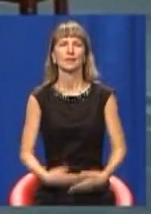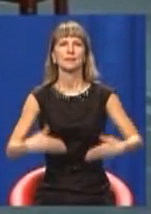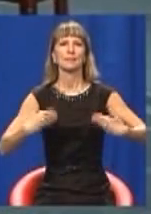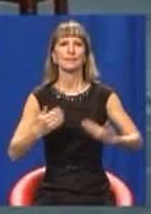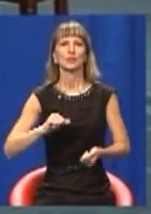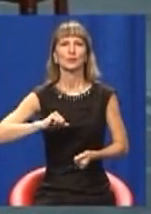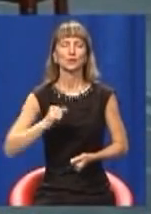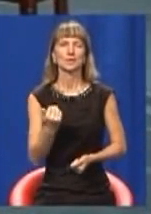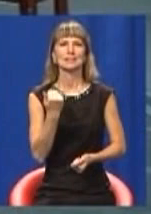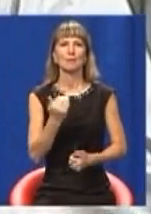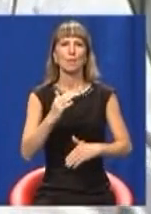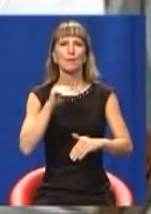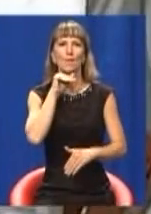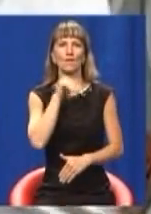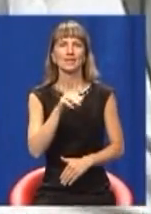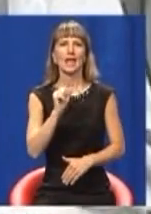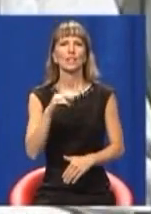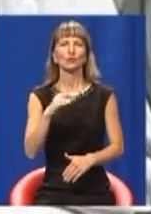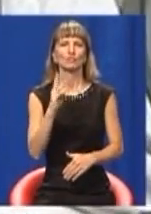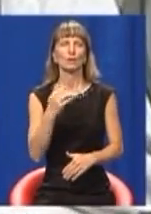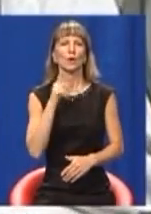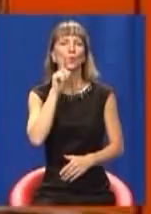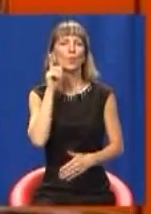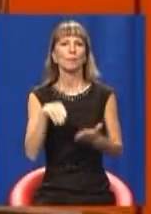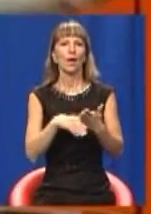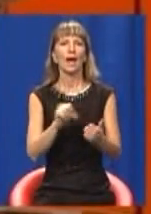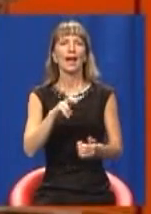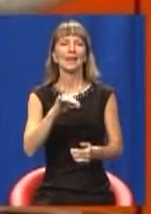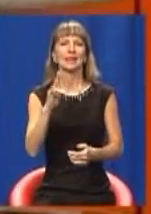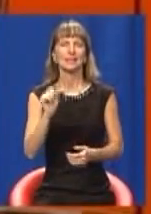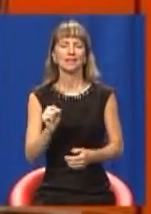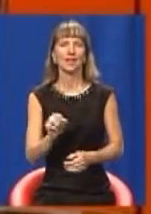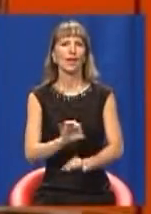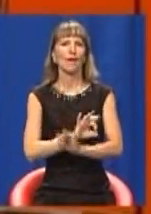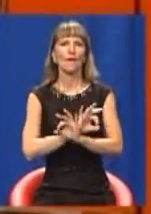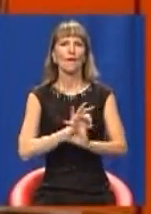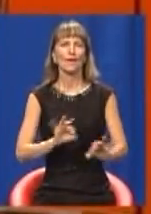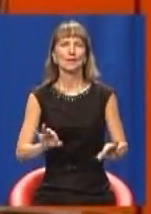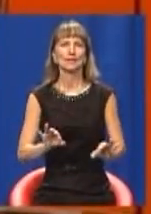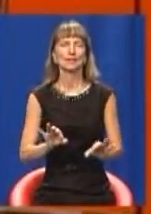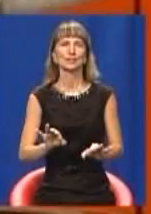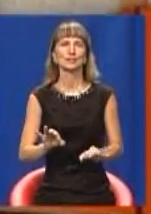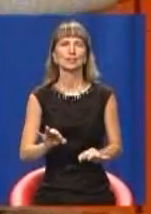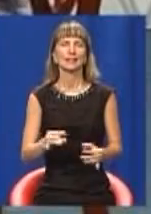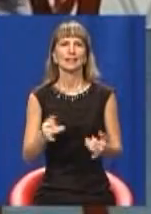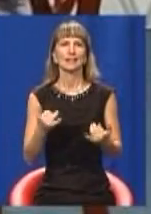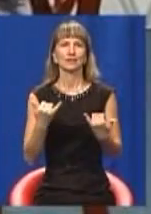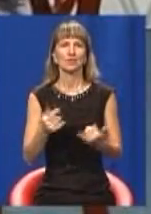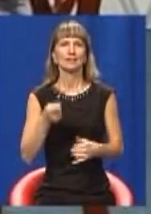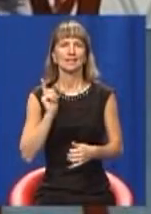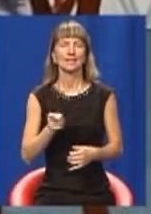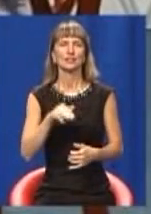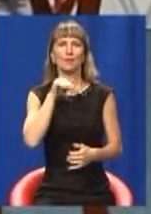Привет, друзья! С вами профессор Антошка и моя юная помощница Амина. Класс! А мы сидим самый настоящий